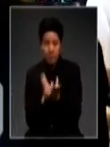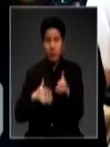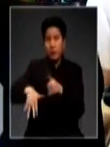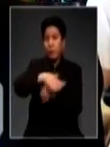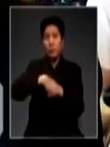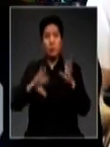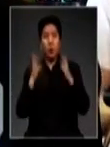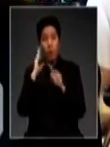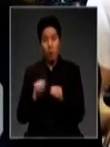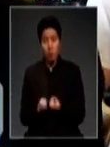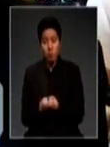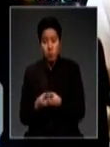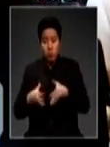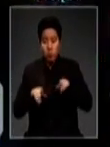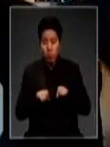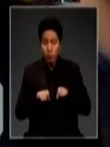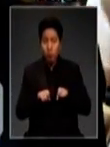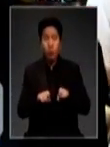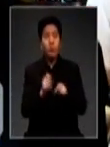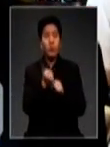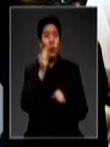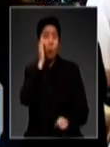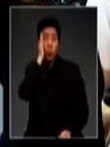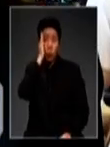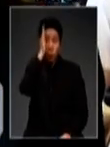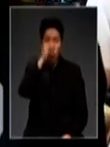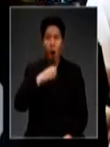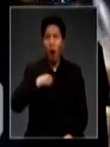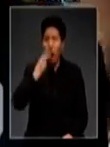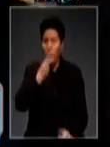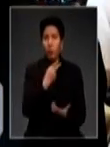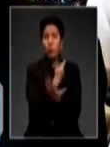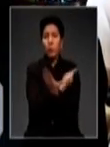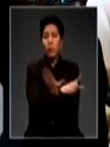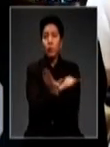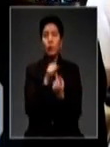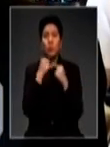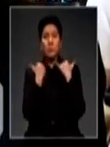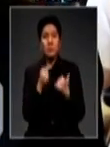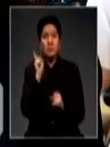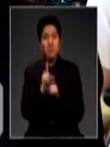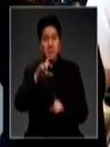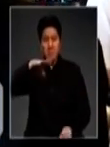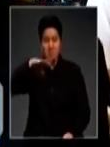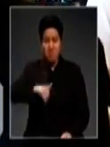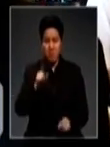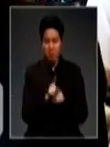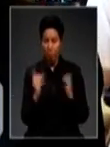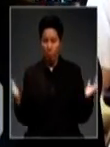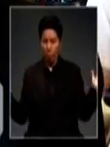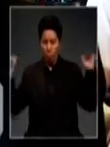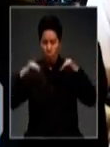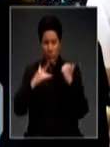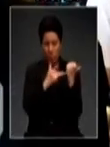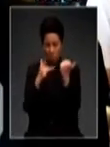นะครับมันสามารถโตไปด้วยกันได้นะครับวันนึงเราก็อยากจะเห็นว่าภูเก็ตเองเนี่ยนะครับเป็นเหมือนเมืองที่เป็นซิลิคอนวัลเลย์เนาะนะครับแล้